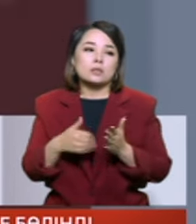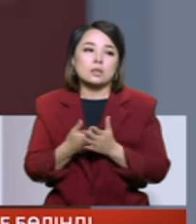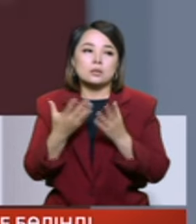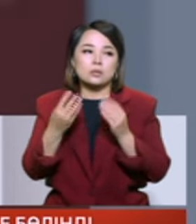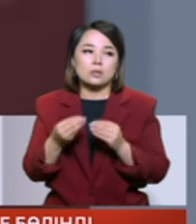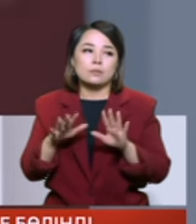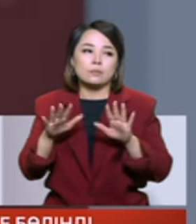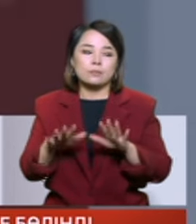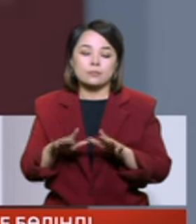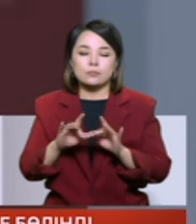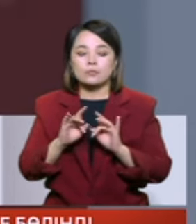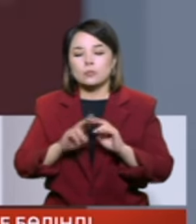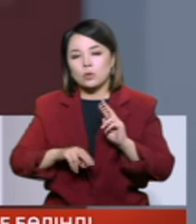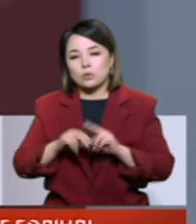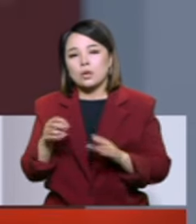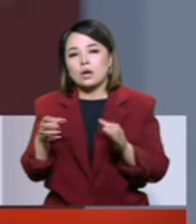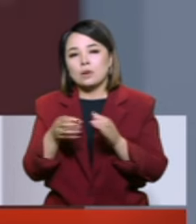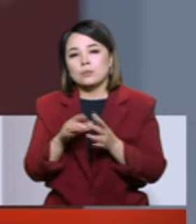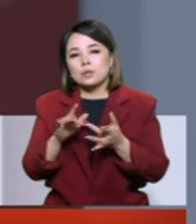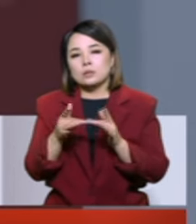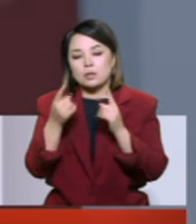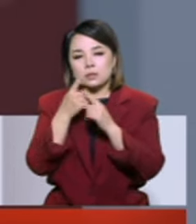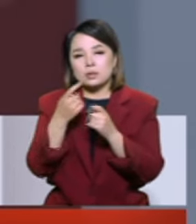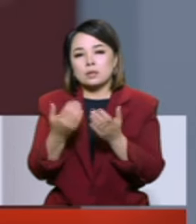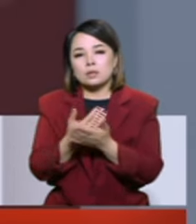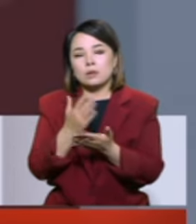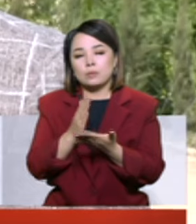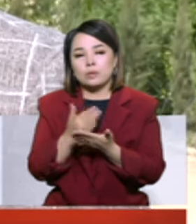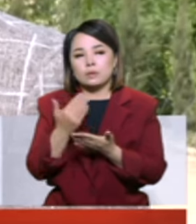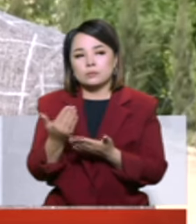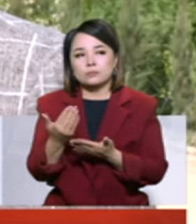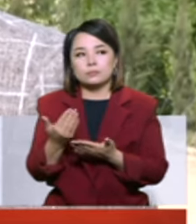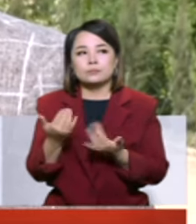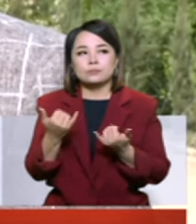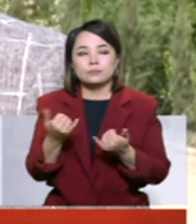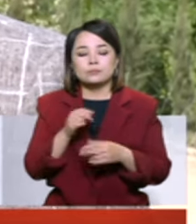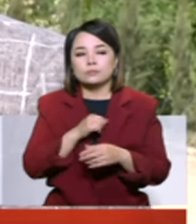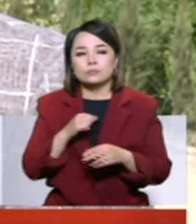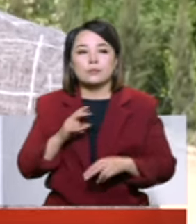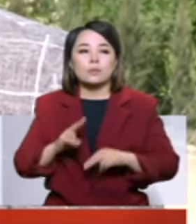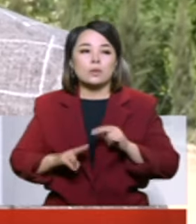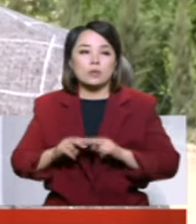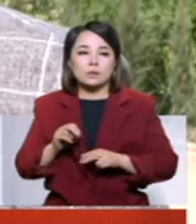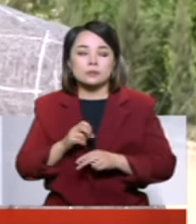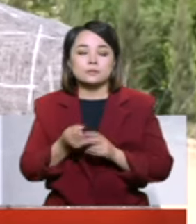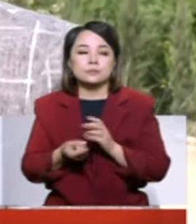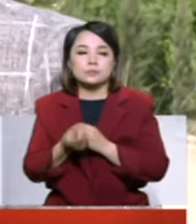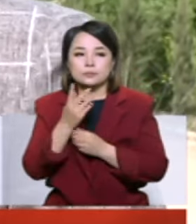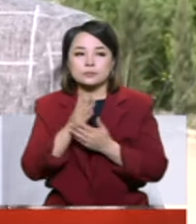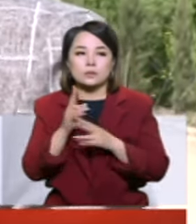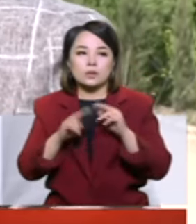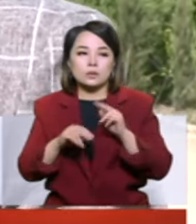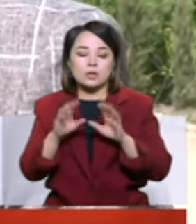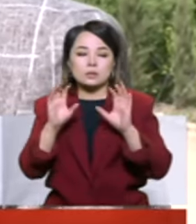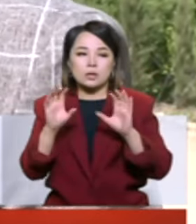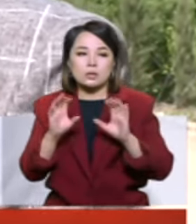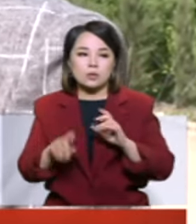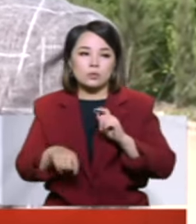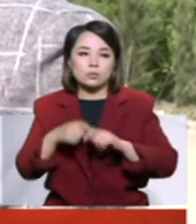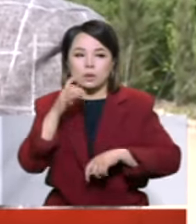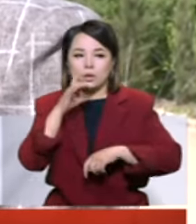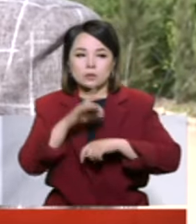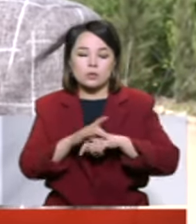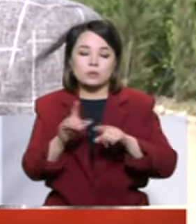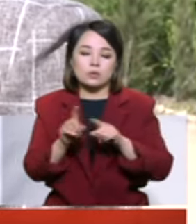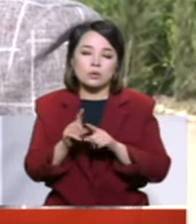арнайы платформада құрылыс компаниясының сайтында да жарнамаланып жатыр. Само строение является. Мұндай заңсыз құрылысты жарнамалауға қала